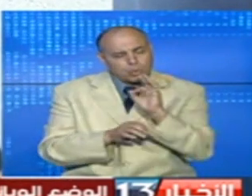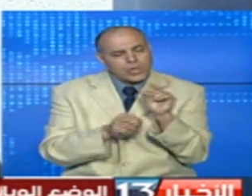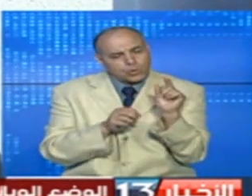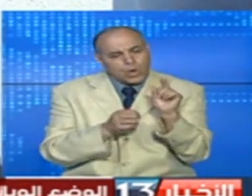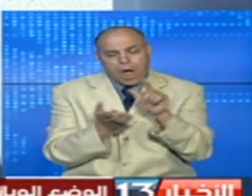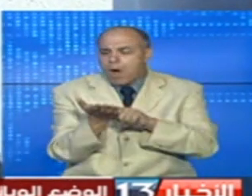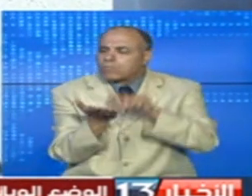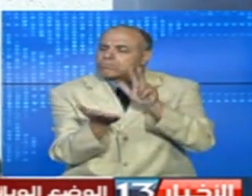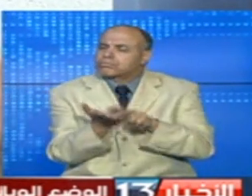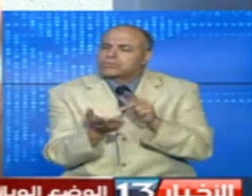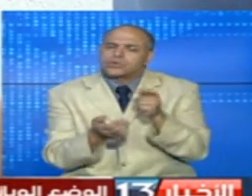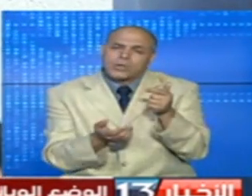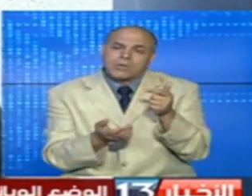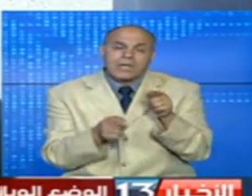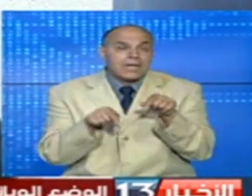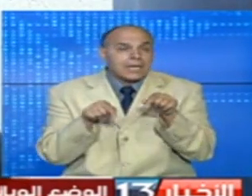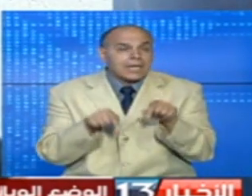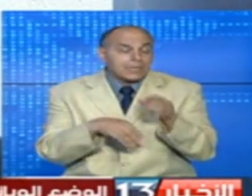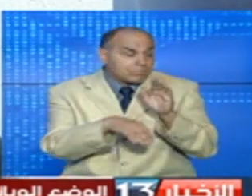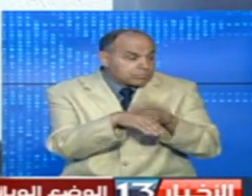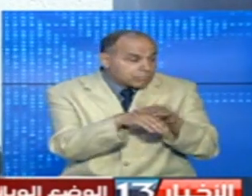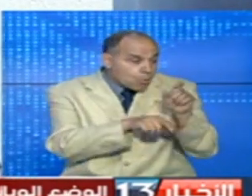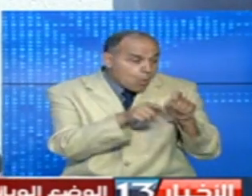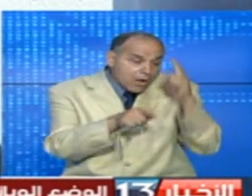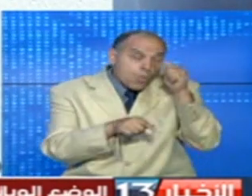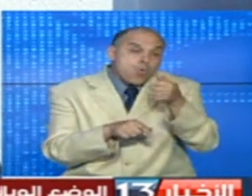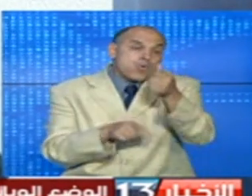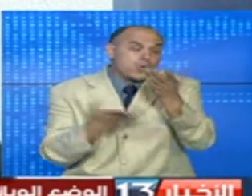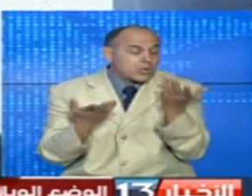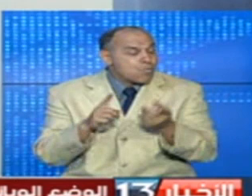القانون المواطن